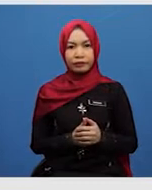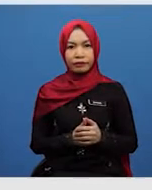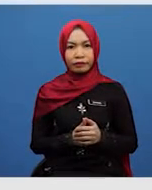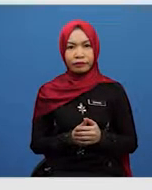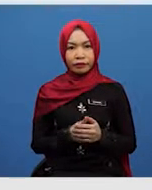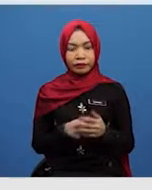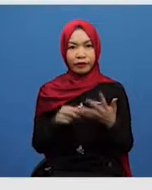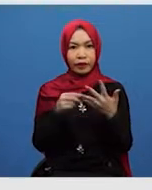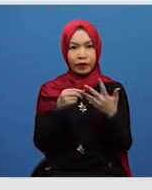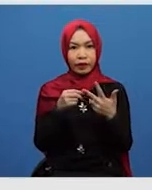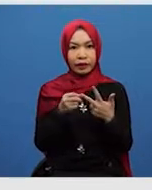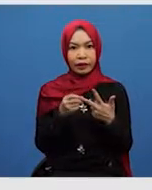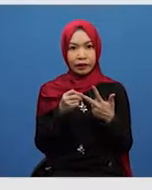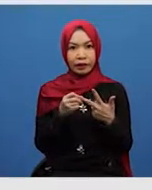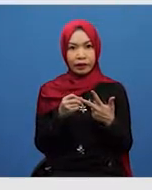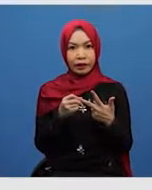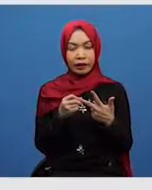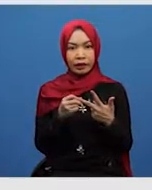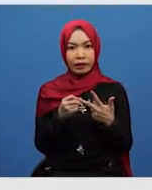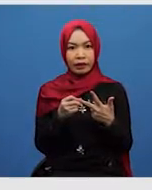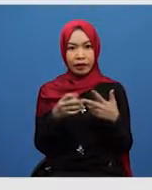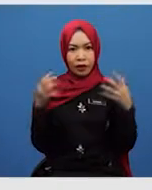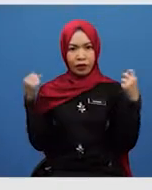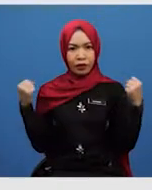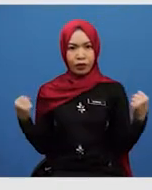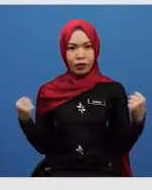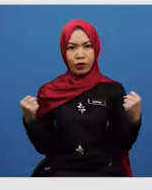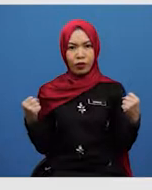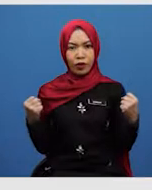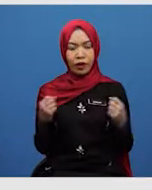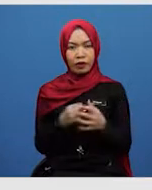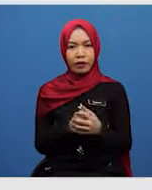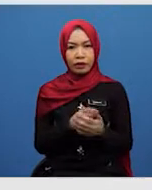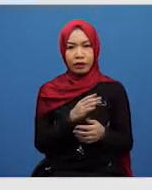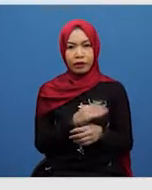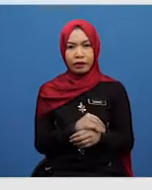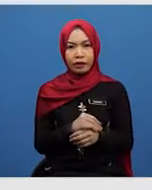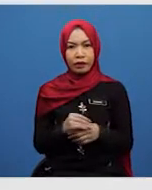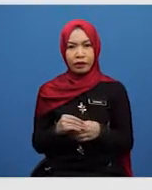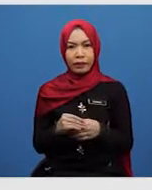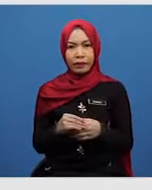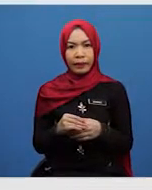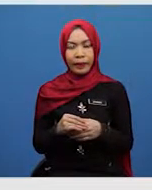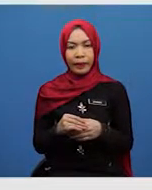Hai yang ketiga keberanian dan kewiraan mencabar sultan